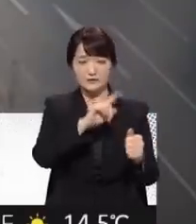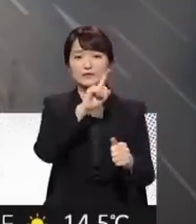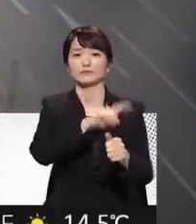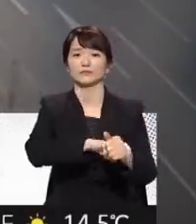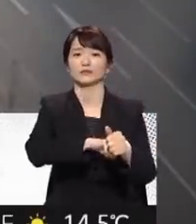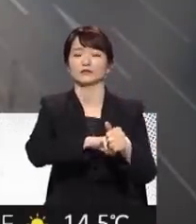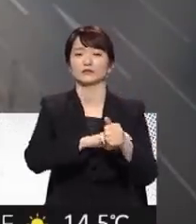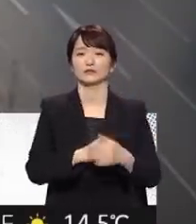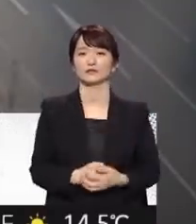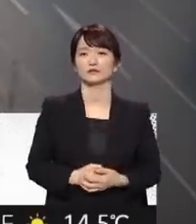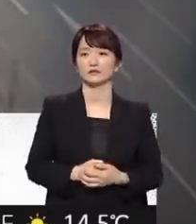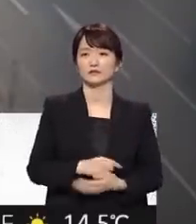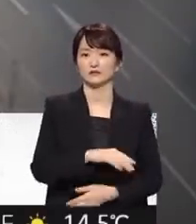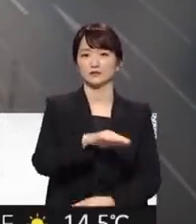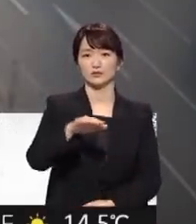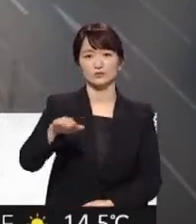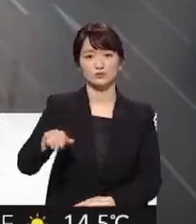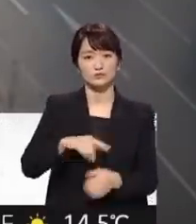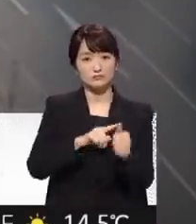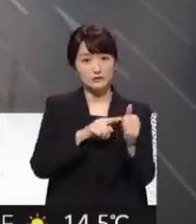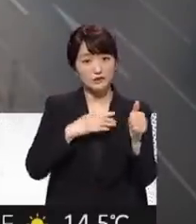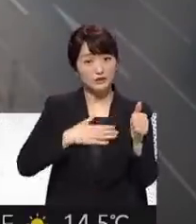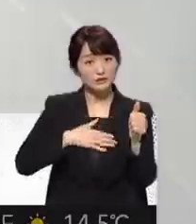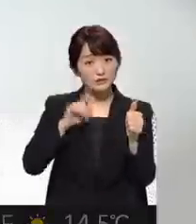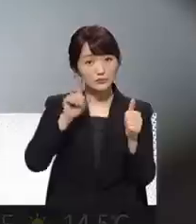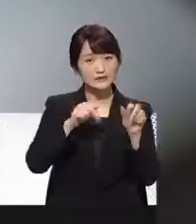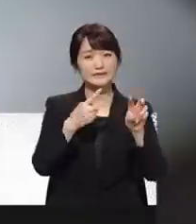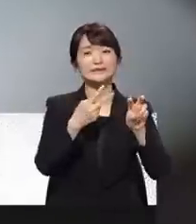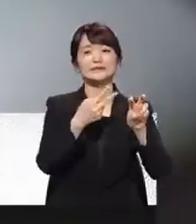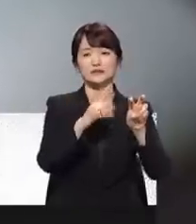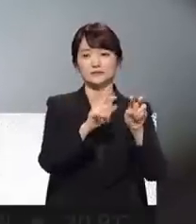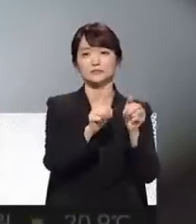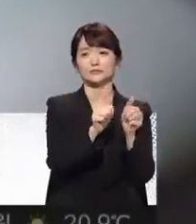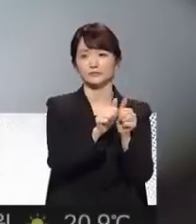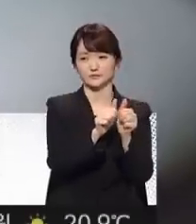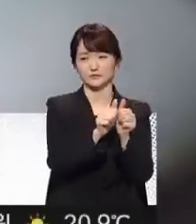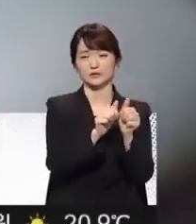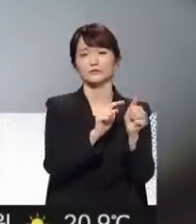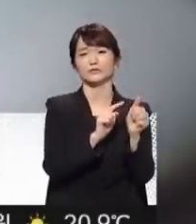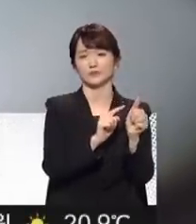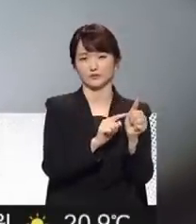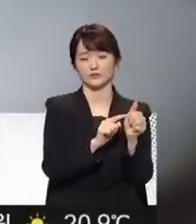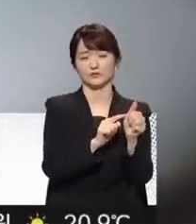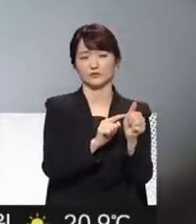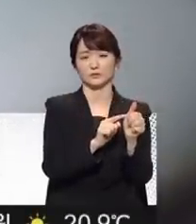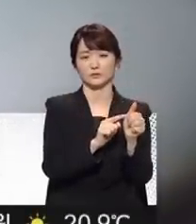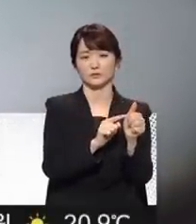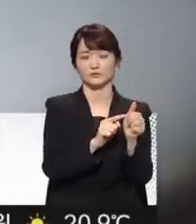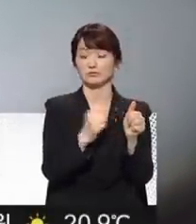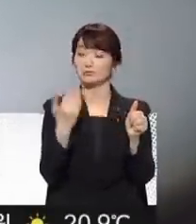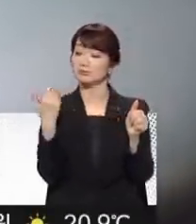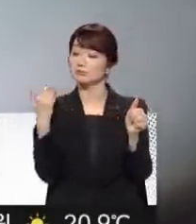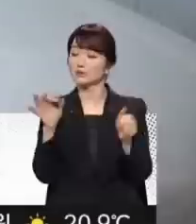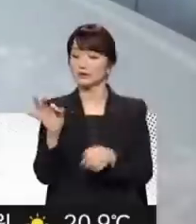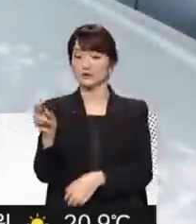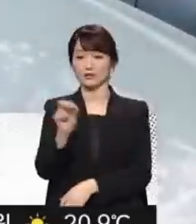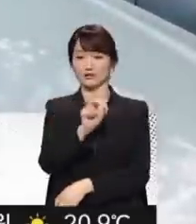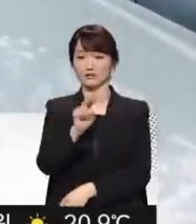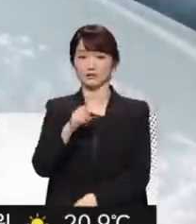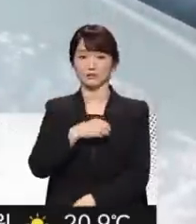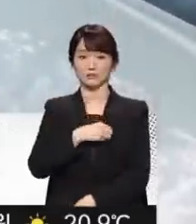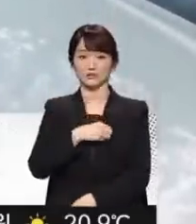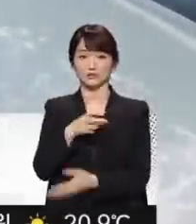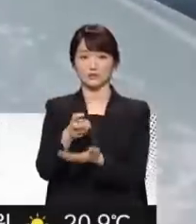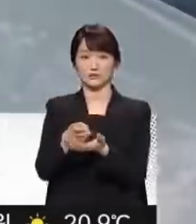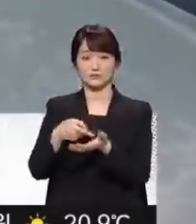됐죠. 우리가 이 자에 대해서 아는 거라군요. 20대 남성이라는 것뿐입니다. 얼마 전 여야 의원들이